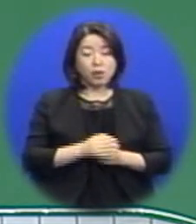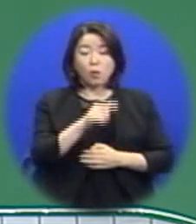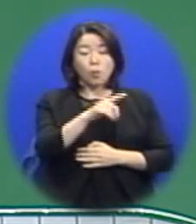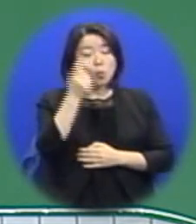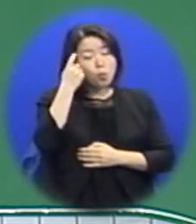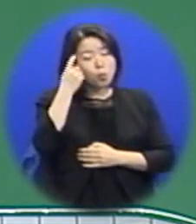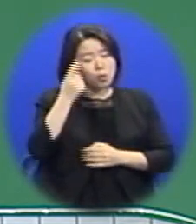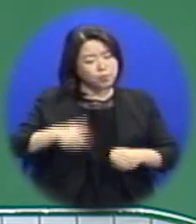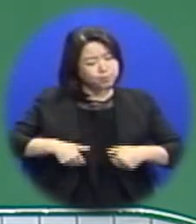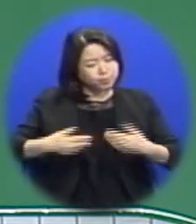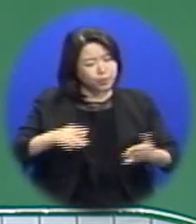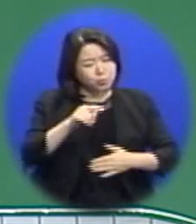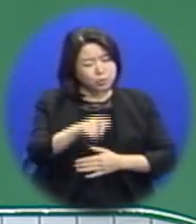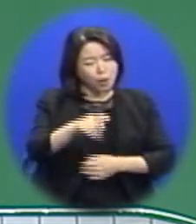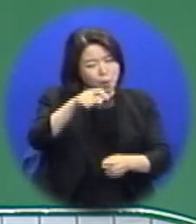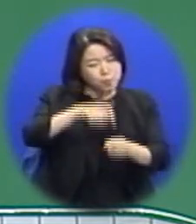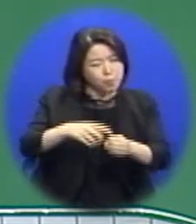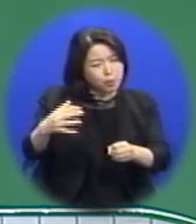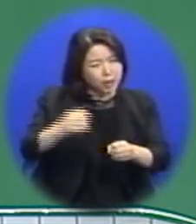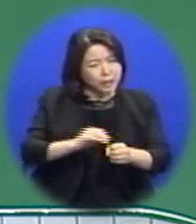쓸데없는 것을 목표로 사느냐?